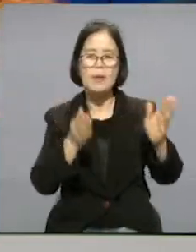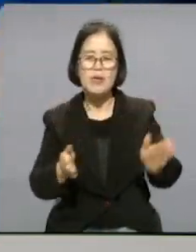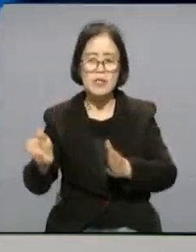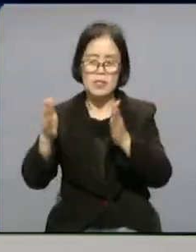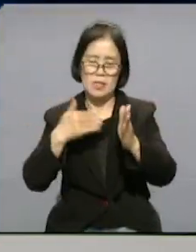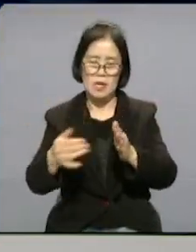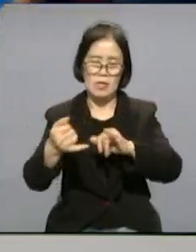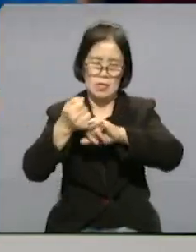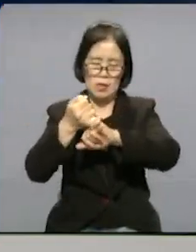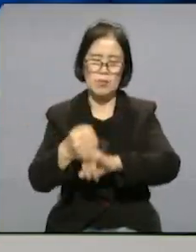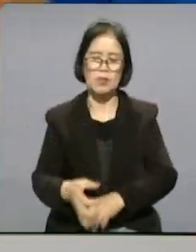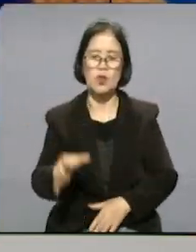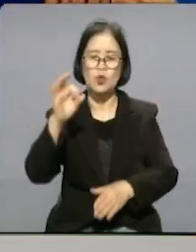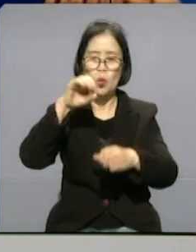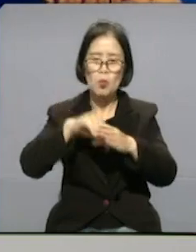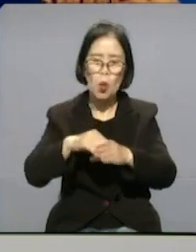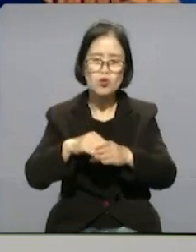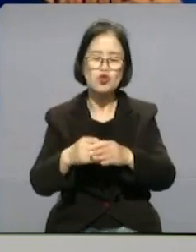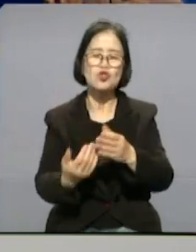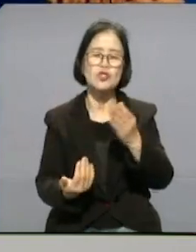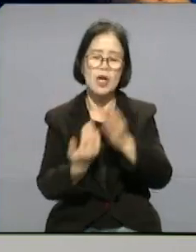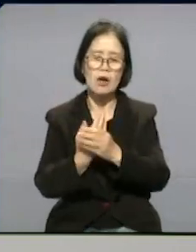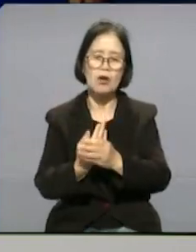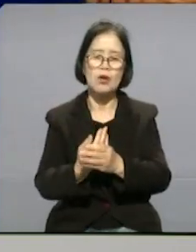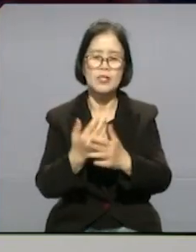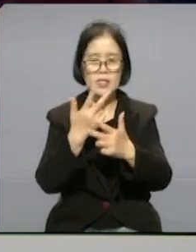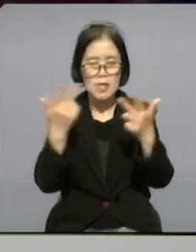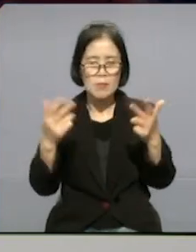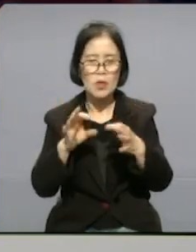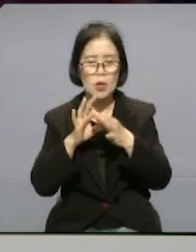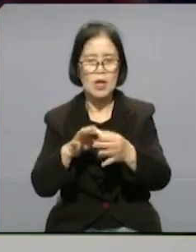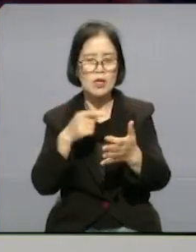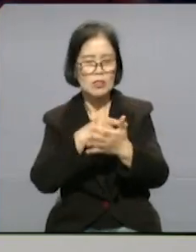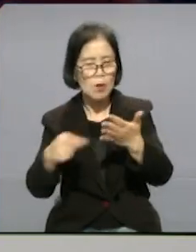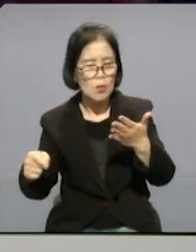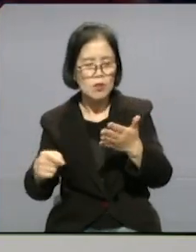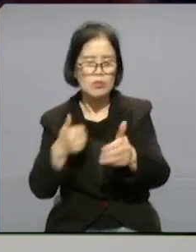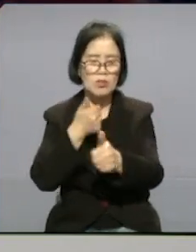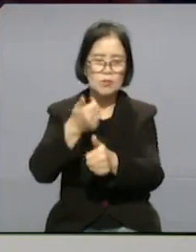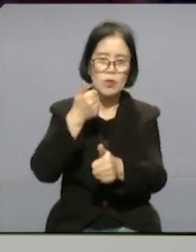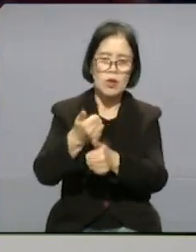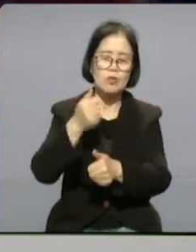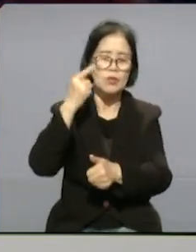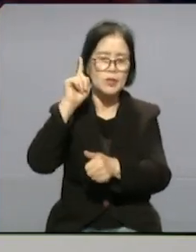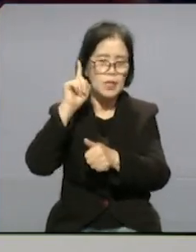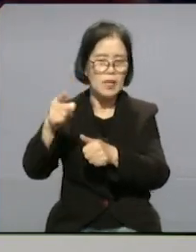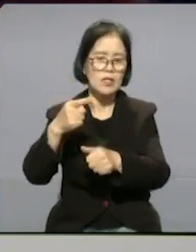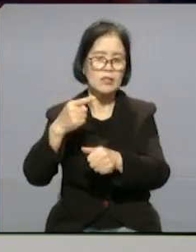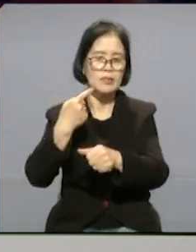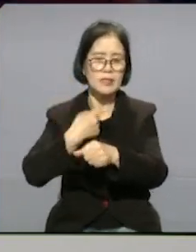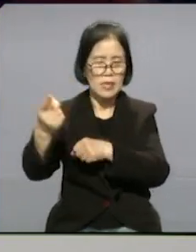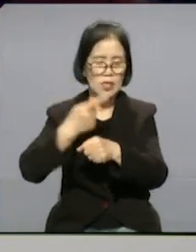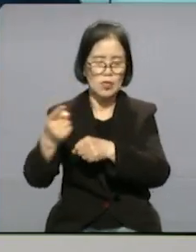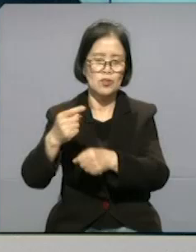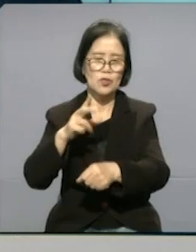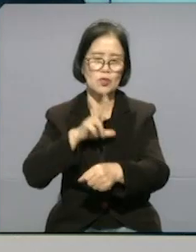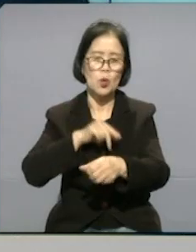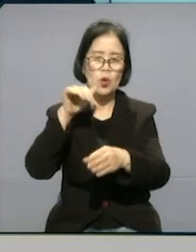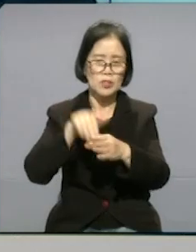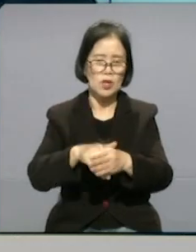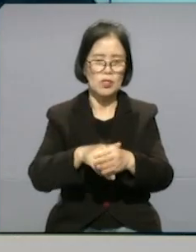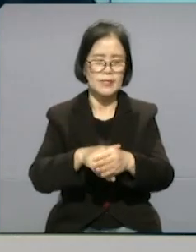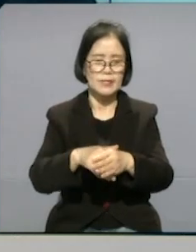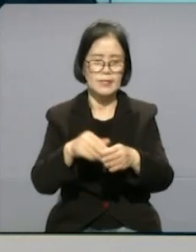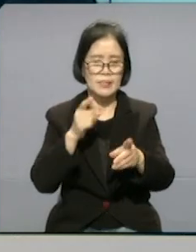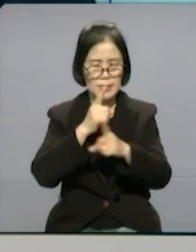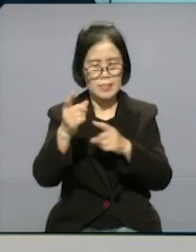밝혔는데 돈봉투 사건과 이재명 대표 관련 의혹 등 사법 리스크를 극복하고 내년 총선 승리를 이끌어야 할 과제가 만만치